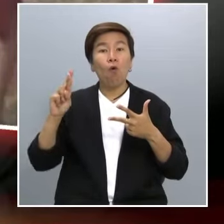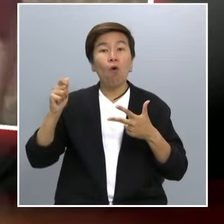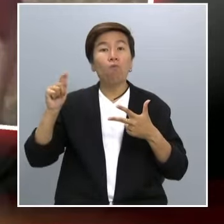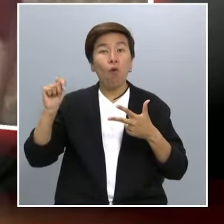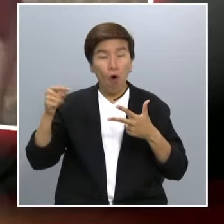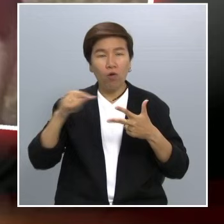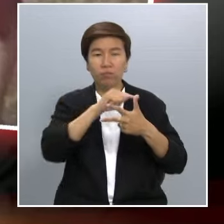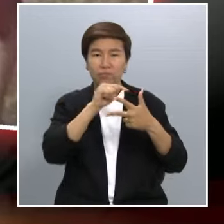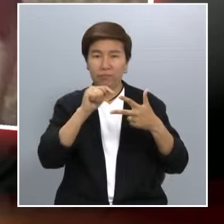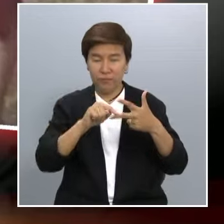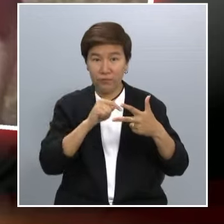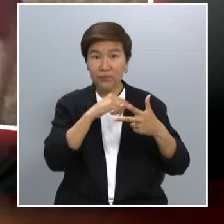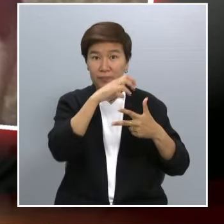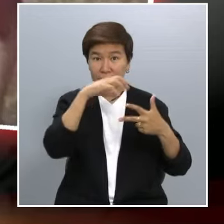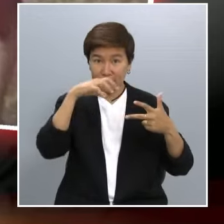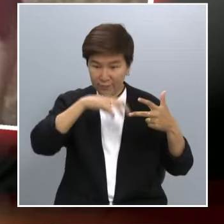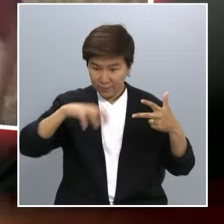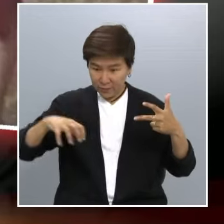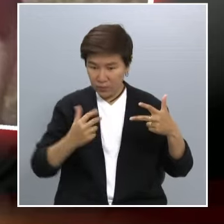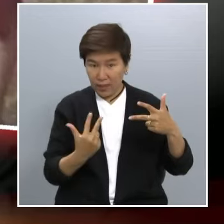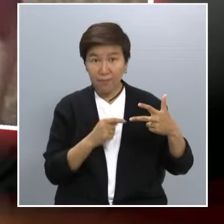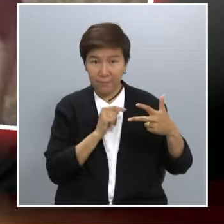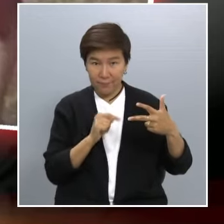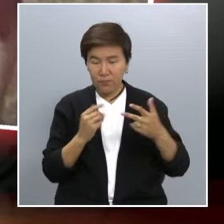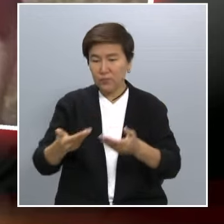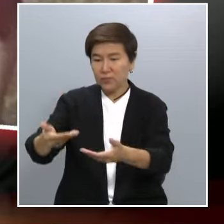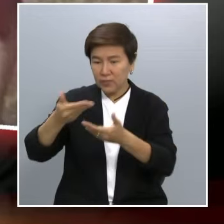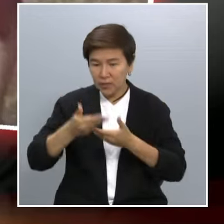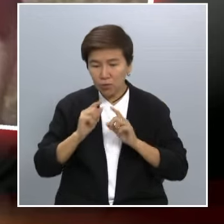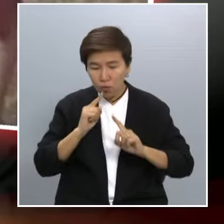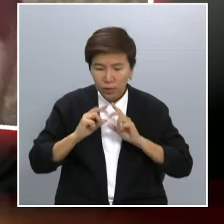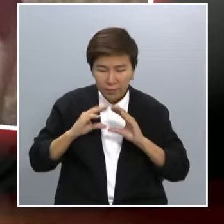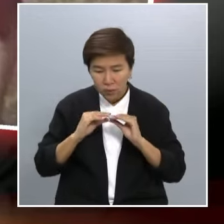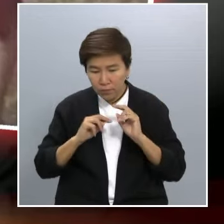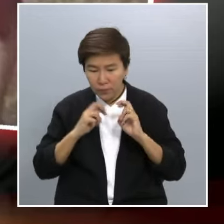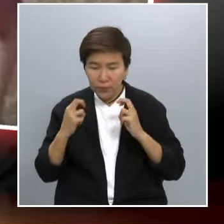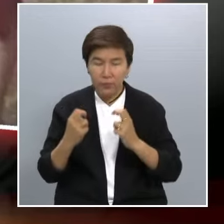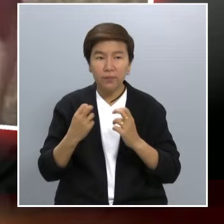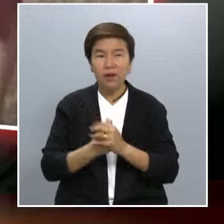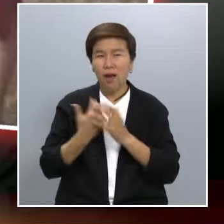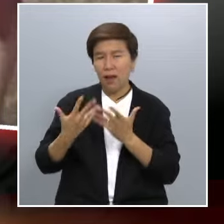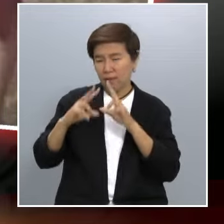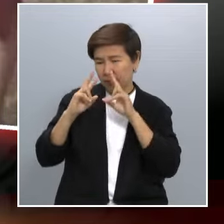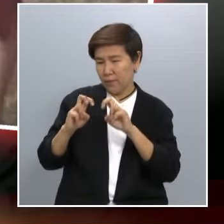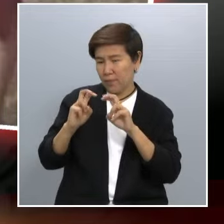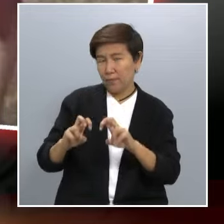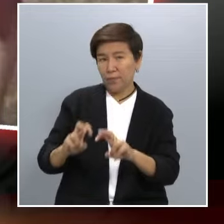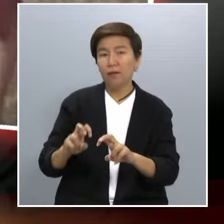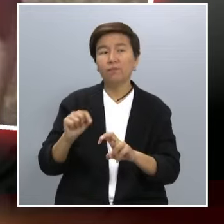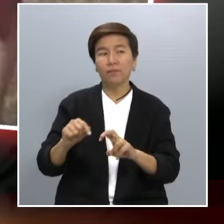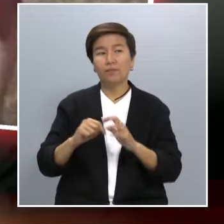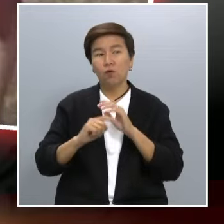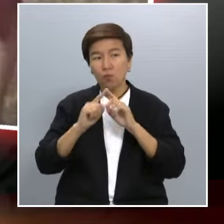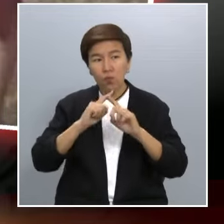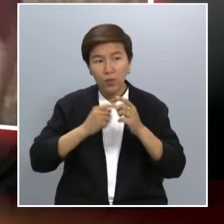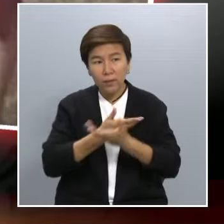ย DSI จะเสนอเรื่องผ่านทางรัฐมนตรีว่าการกระทรวงยุติธรรมนะคะจากนั้นจะมีการสอบสวนร่วมกันทั้ง4หน่วยงานเพื่อ